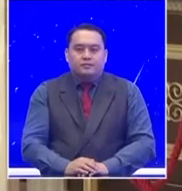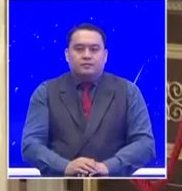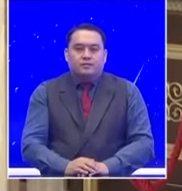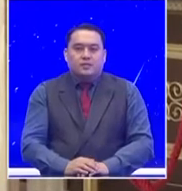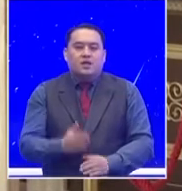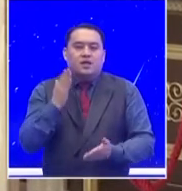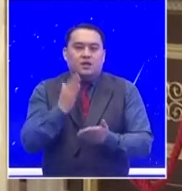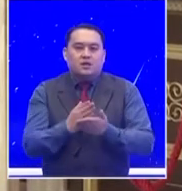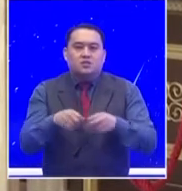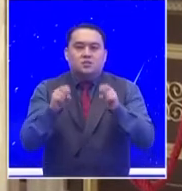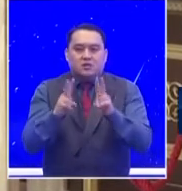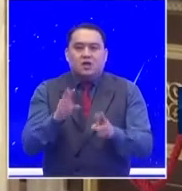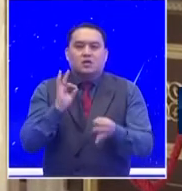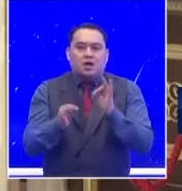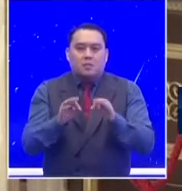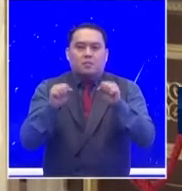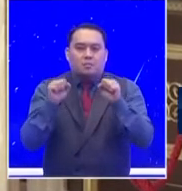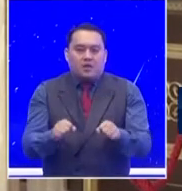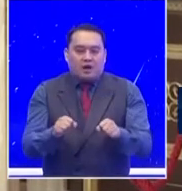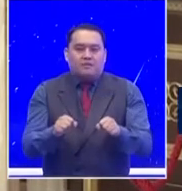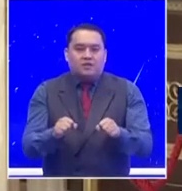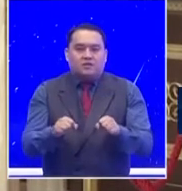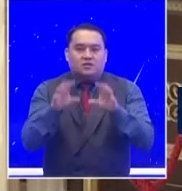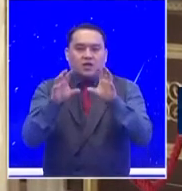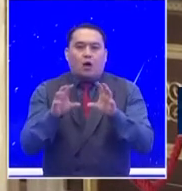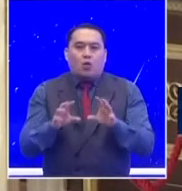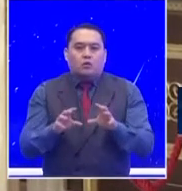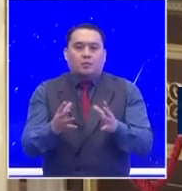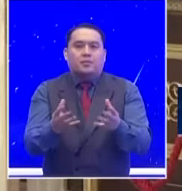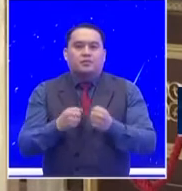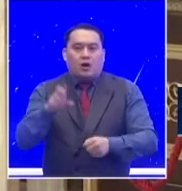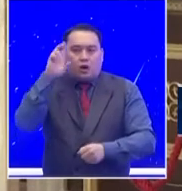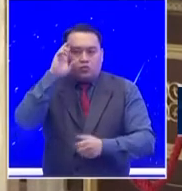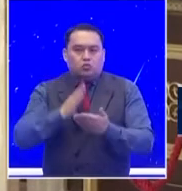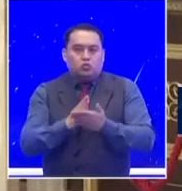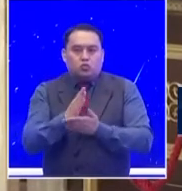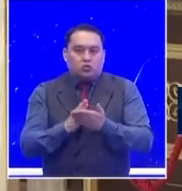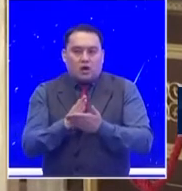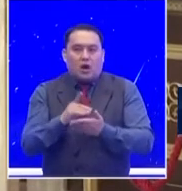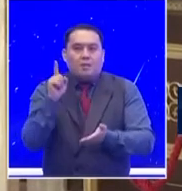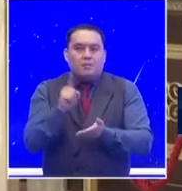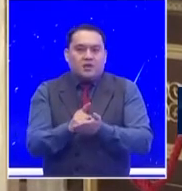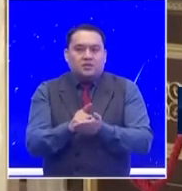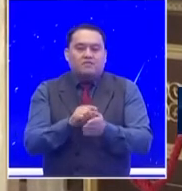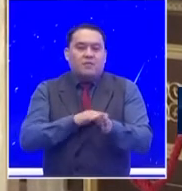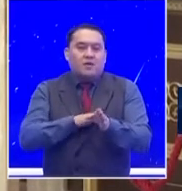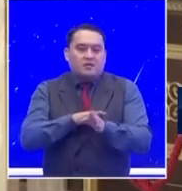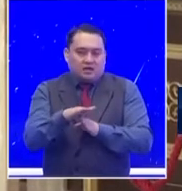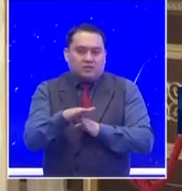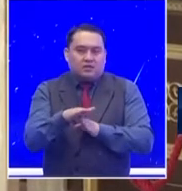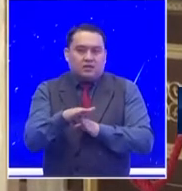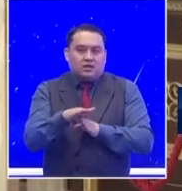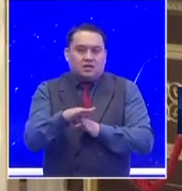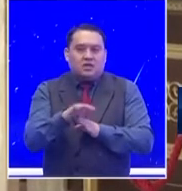Есть определенные нормативные правовые акты, которые приняты государственными служащими, они должны выполняться.